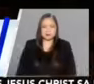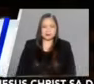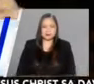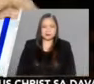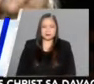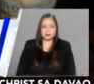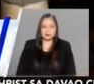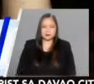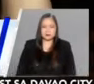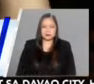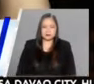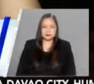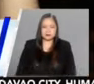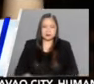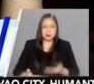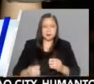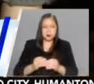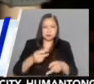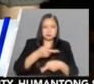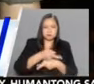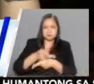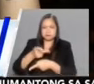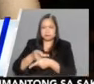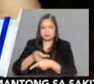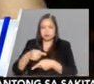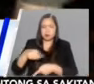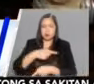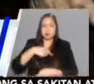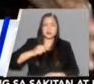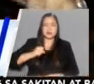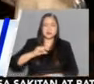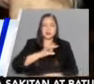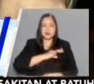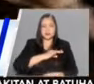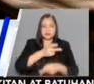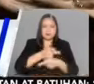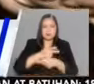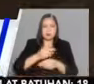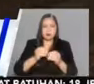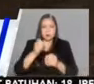siguro mas maging vigilant na lang yung mga staff namin. Mas aware sila kung